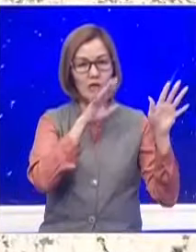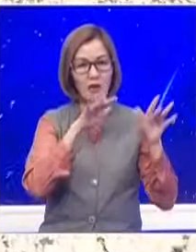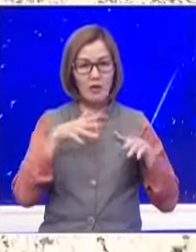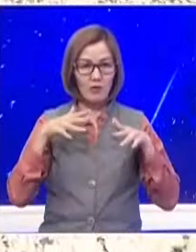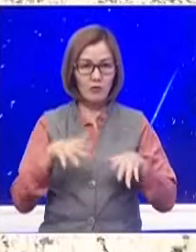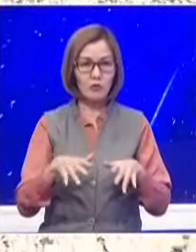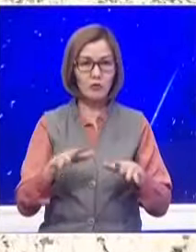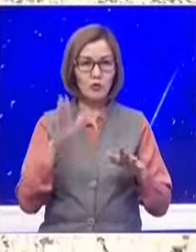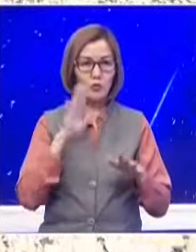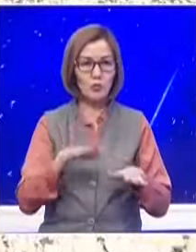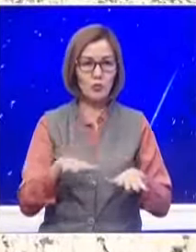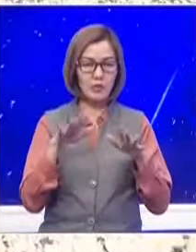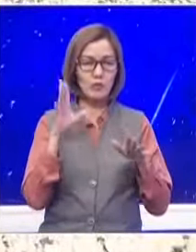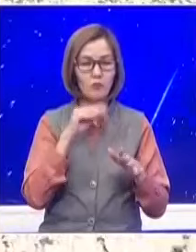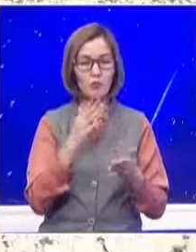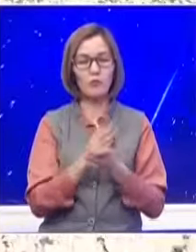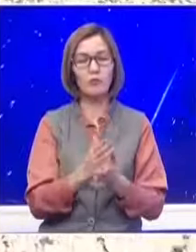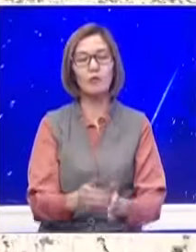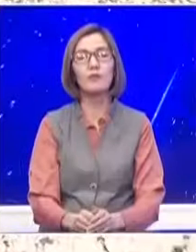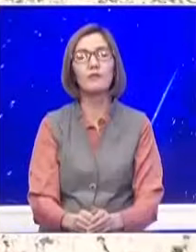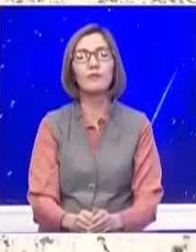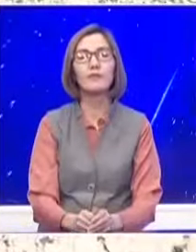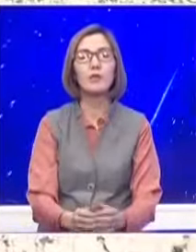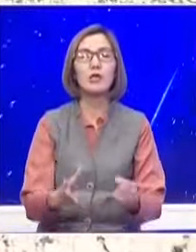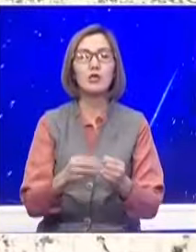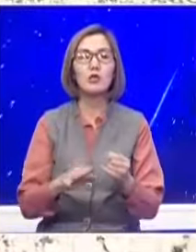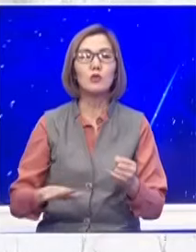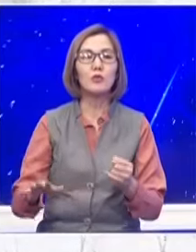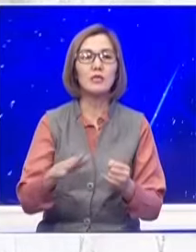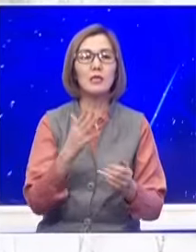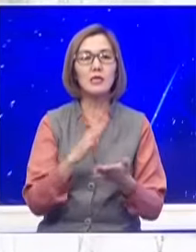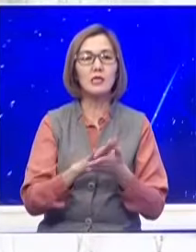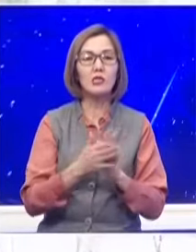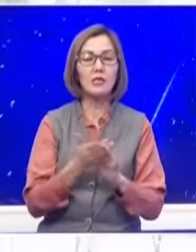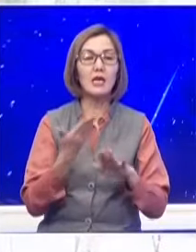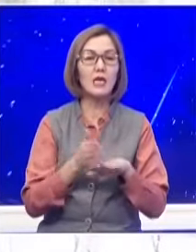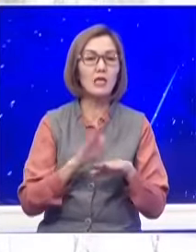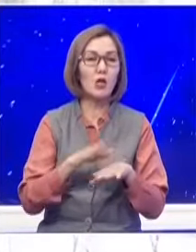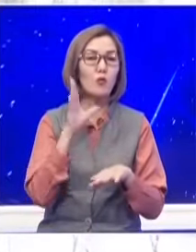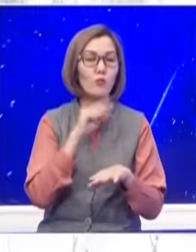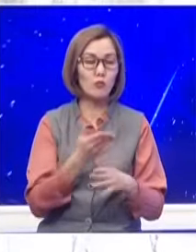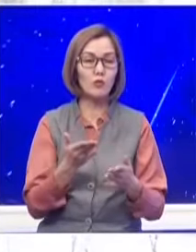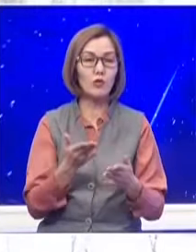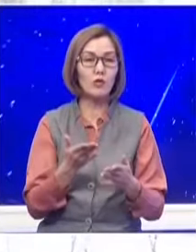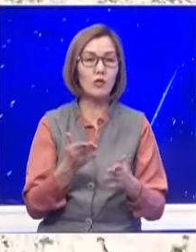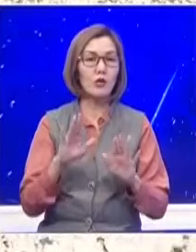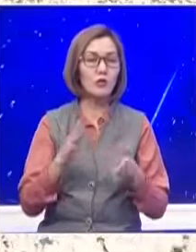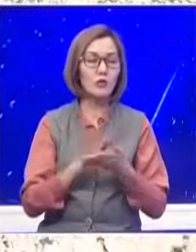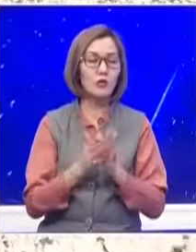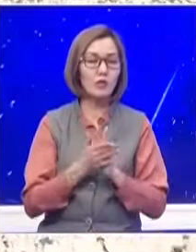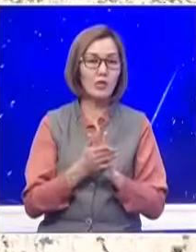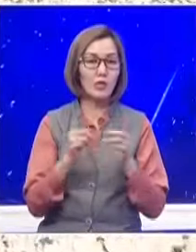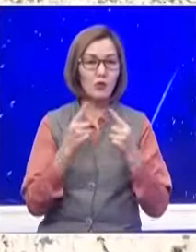және су тасқыны қаупі учаскелерде жағдай күрделенуі мүмкін. Сол себептен төтенше жағдайлар